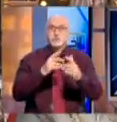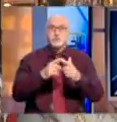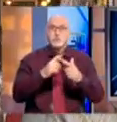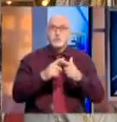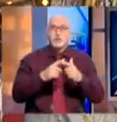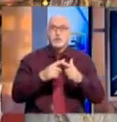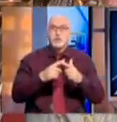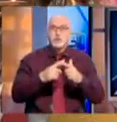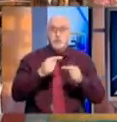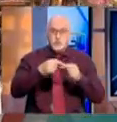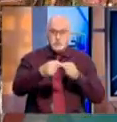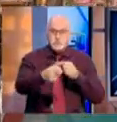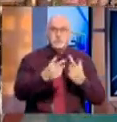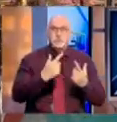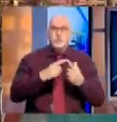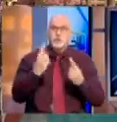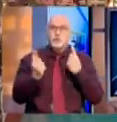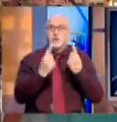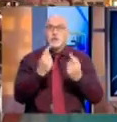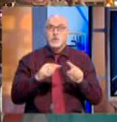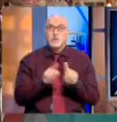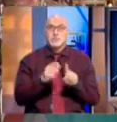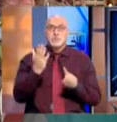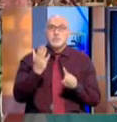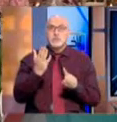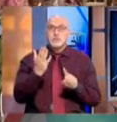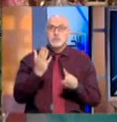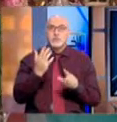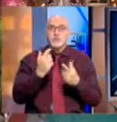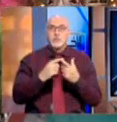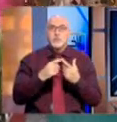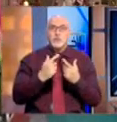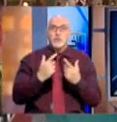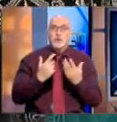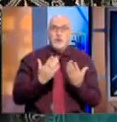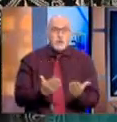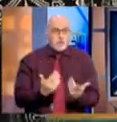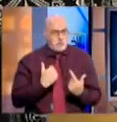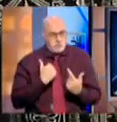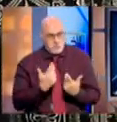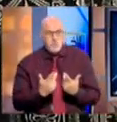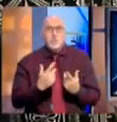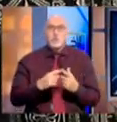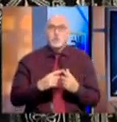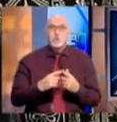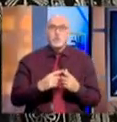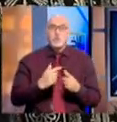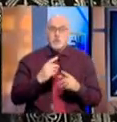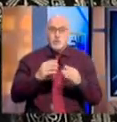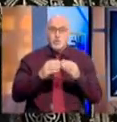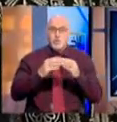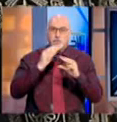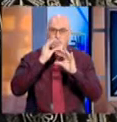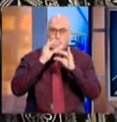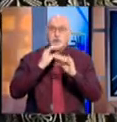كيكون هكذا حفلات وكذايا تحس بلي كاين خدمه، الوغ كل يوم تقعد تخدم. وهذه الزرنه اللي كنت نسمعها من الصور، هذه هي